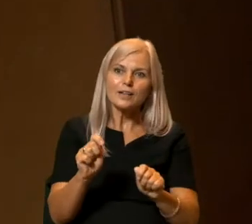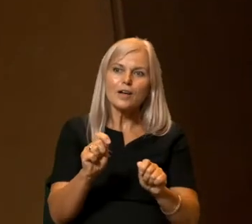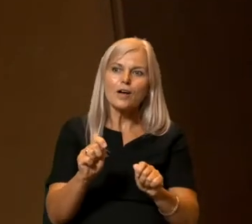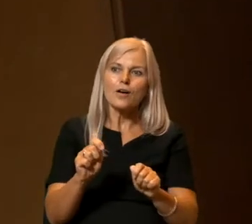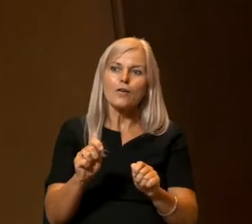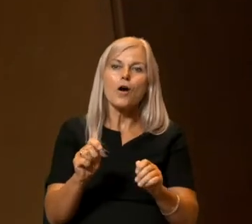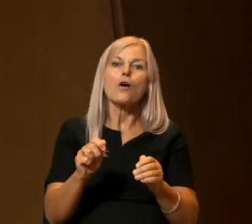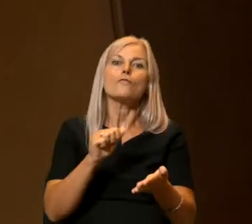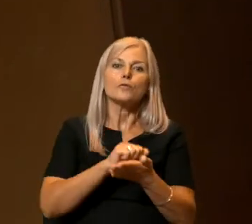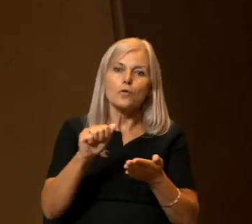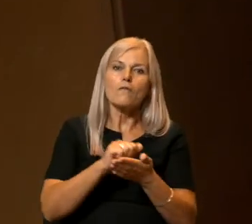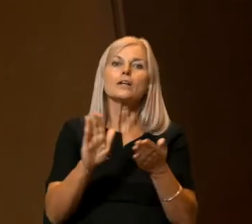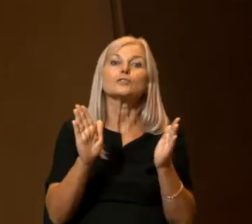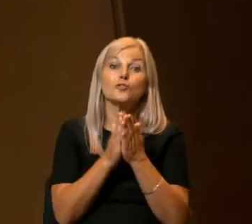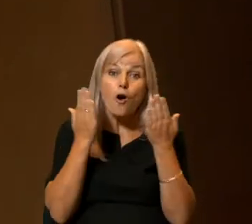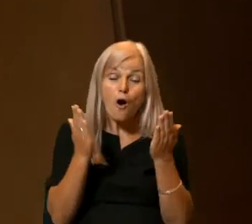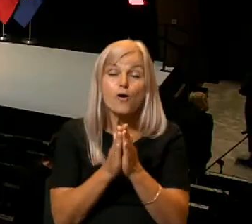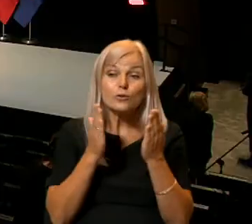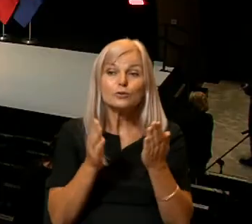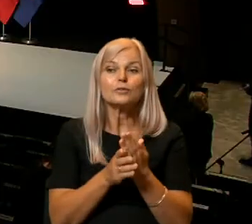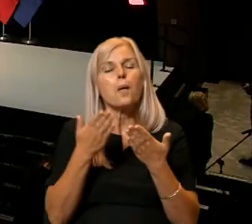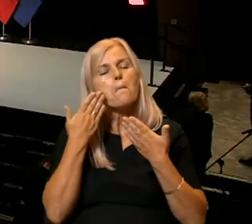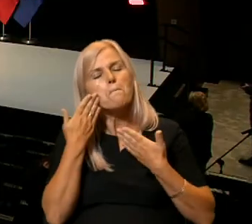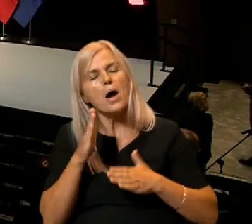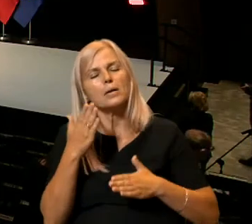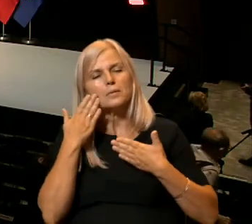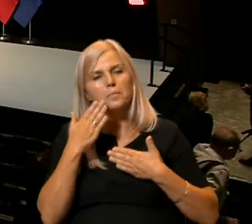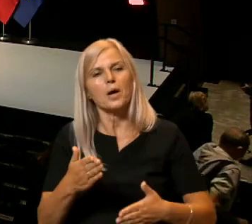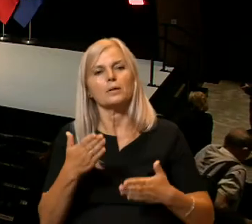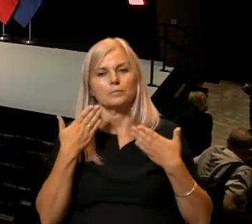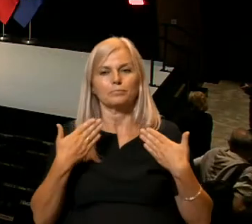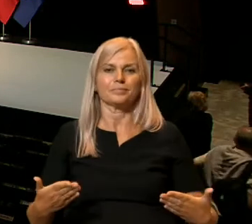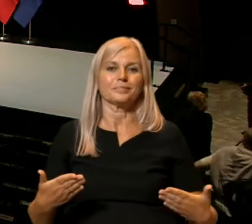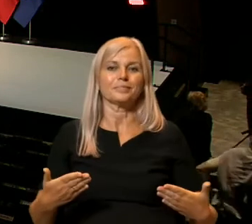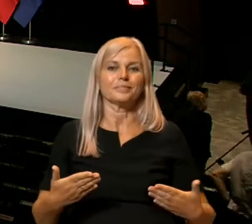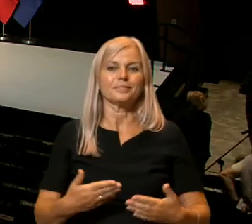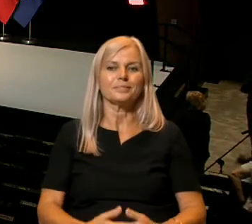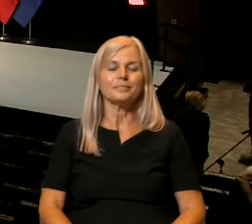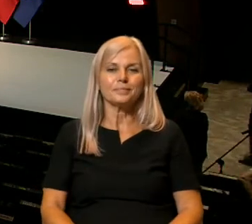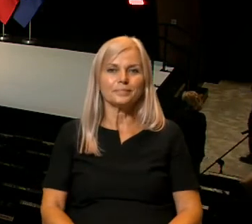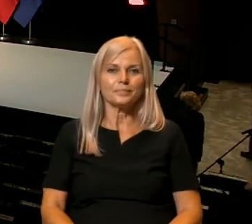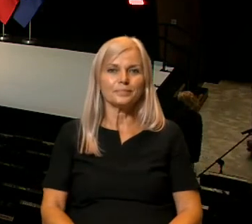książki. Bardzo serdecznie dziękuję. Thanks for meeting.